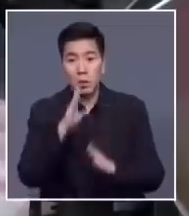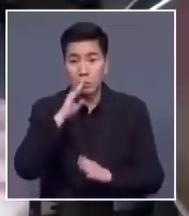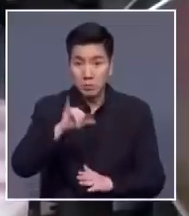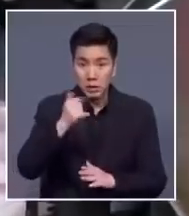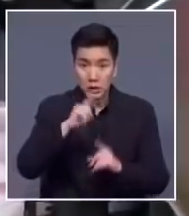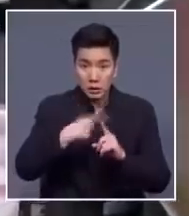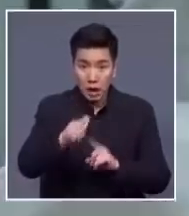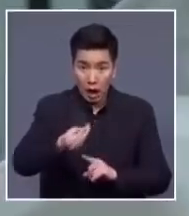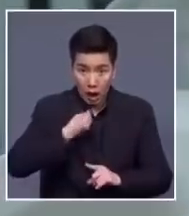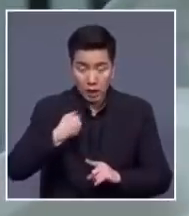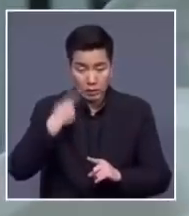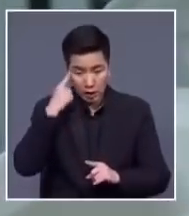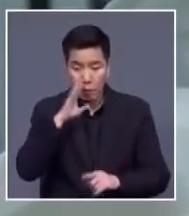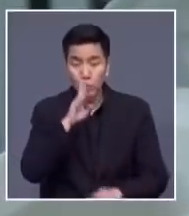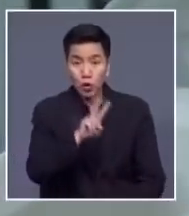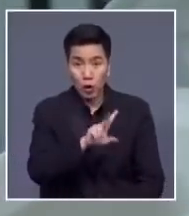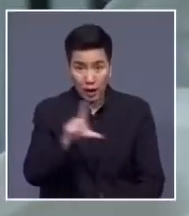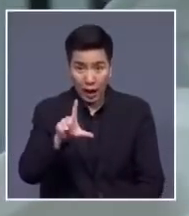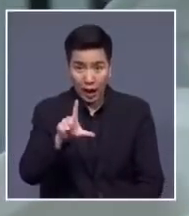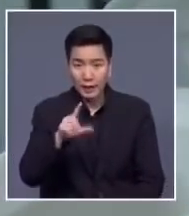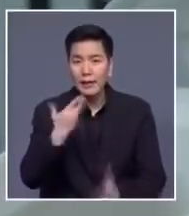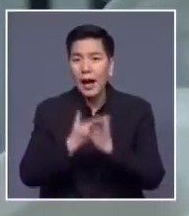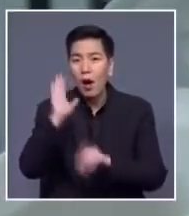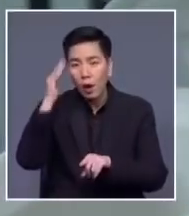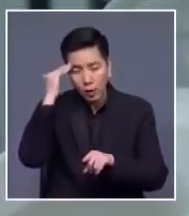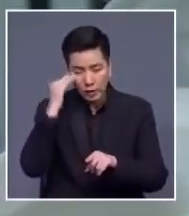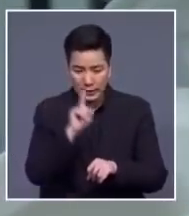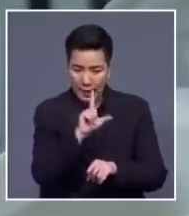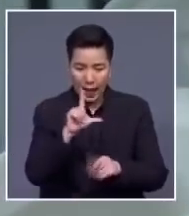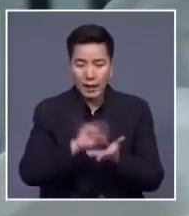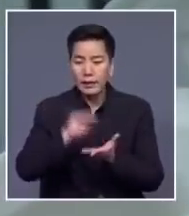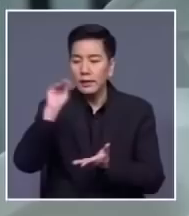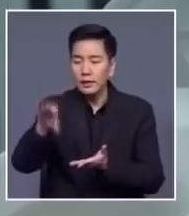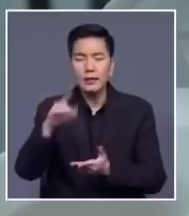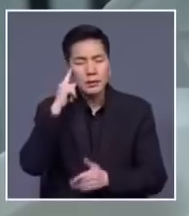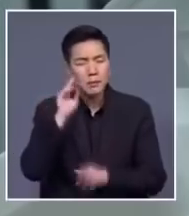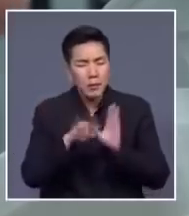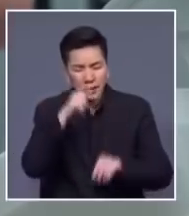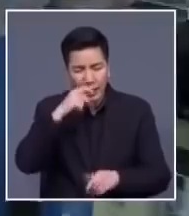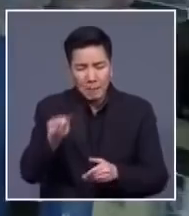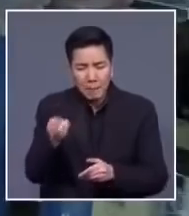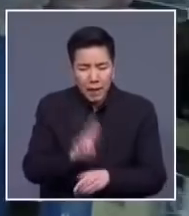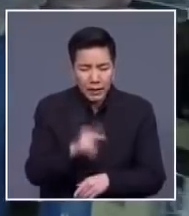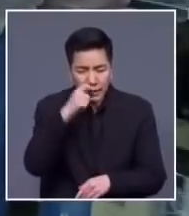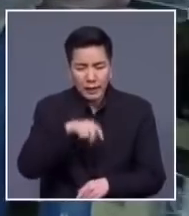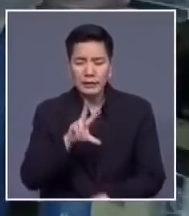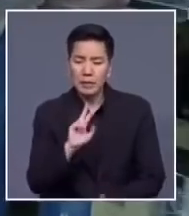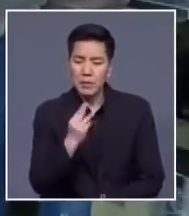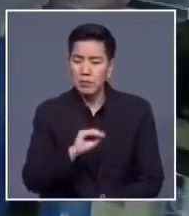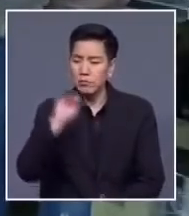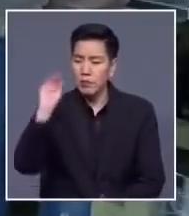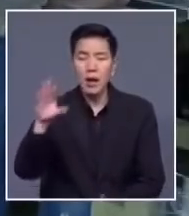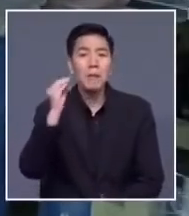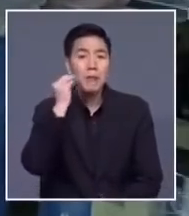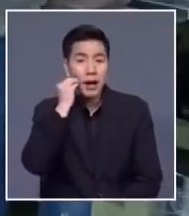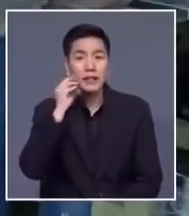างเดือนก็ถ้าได้ถึง2ล้านวอนก็คือส่งกลับ1ล้านวอนก็ประมาณเกือบ 30,000 บาท โอ้โหส่งกลับบ้านเกือบ